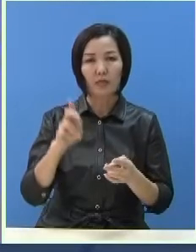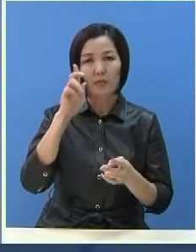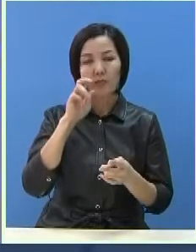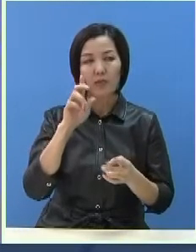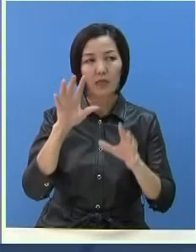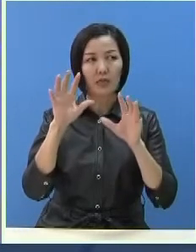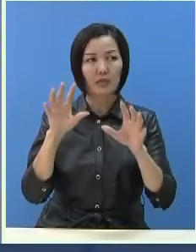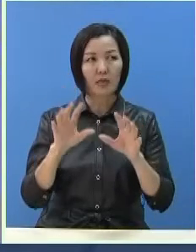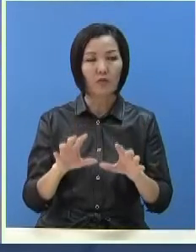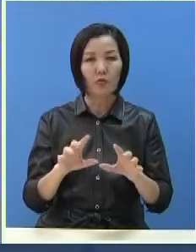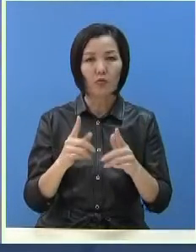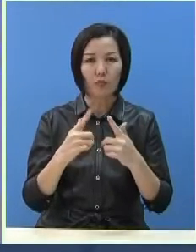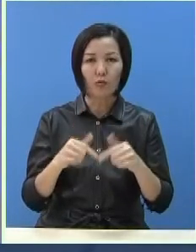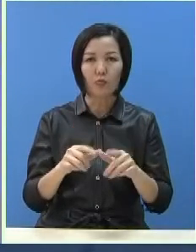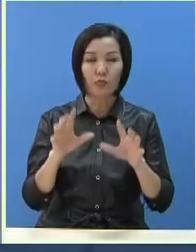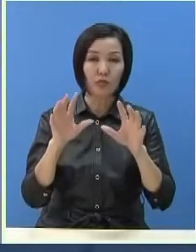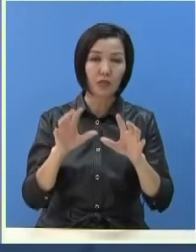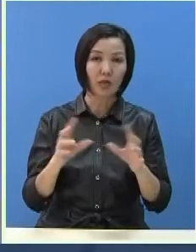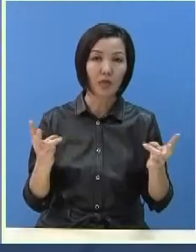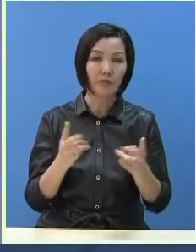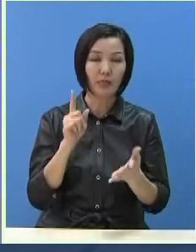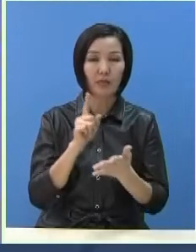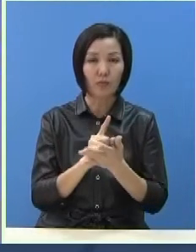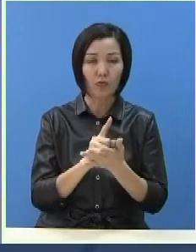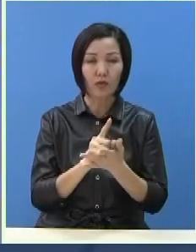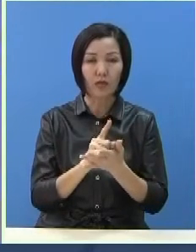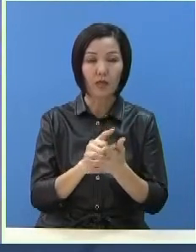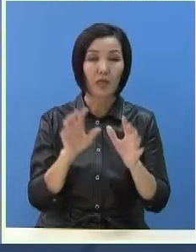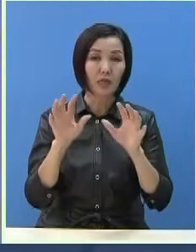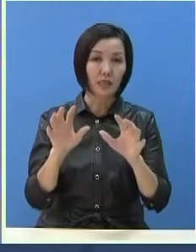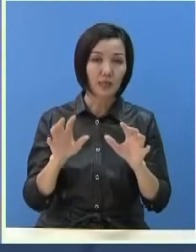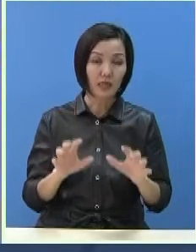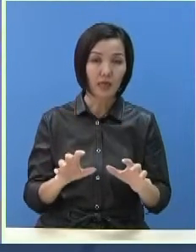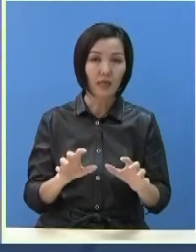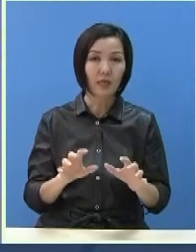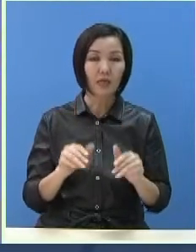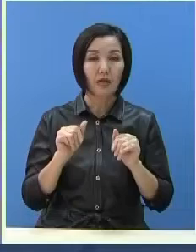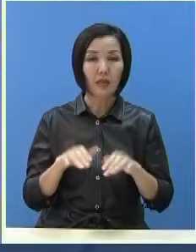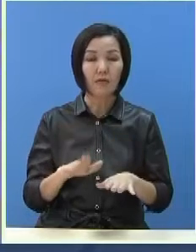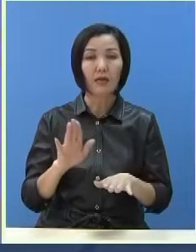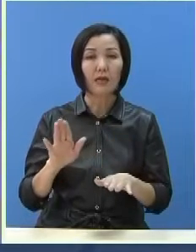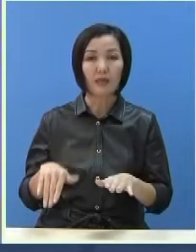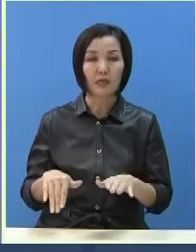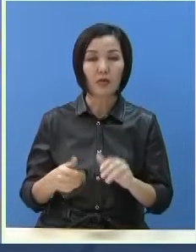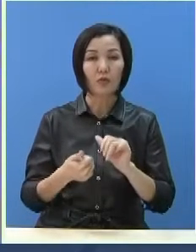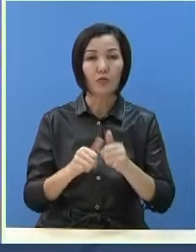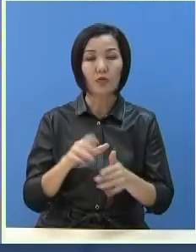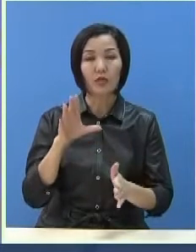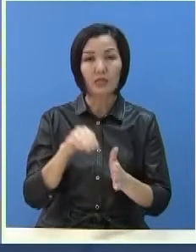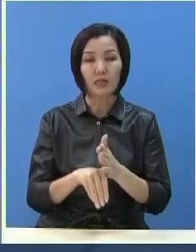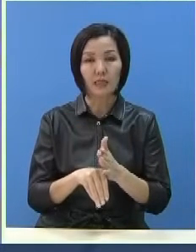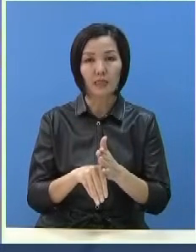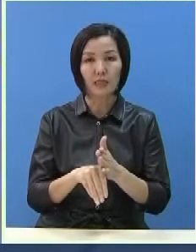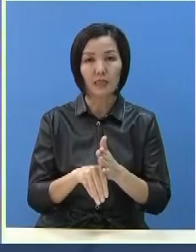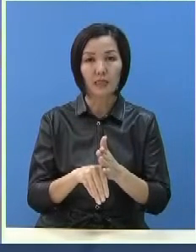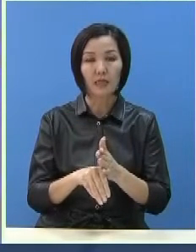Мемлекет болып тұру үшін оның заңы болу керек. Бірақ ол заң қабылданғаннан кейін ол заңға өзгеріс енгізілсе де,